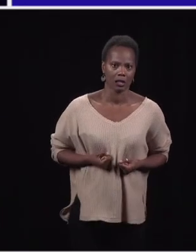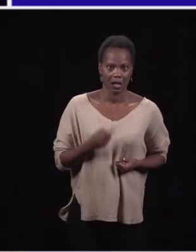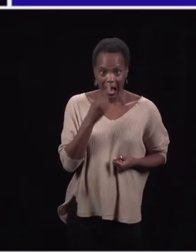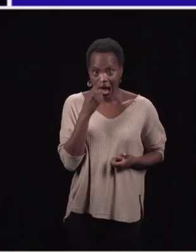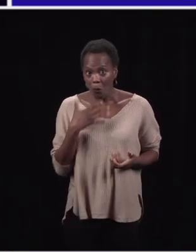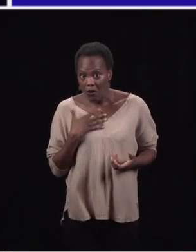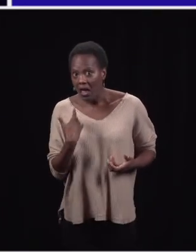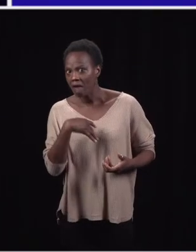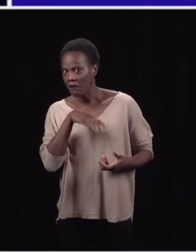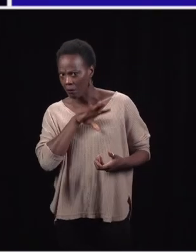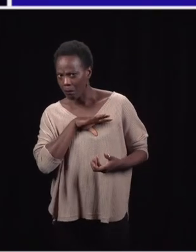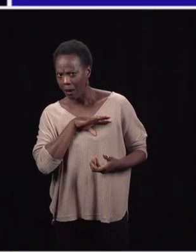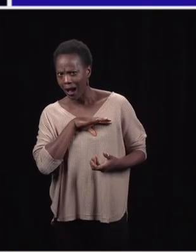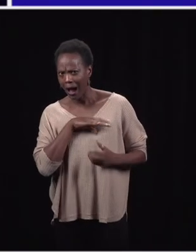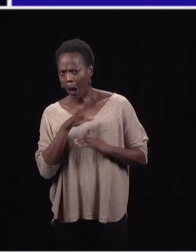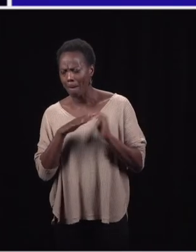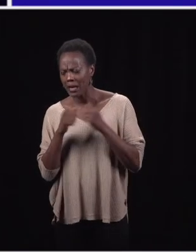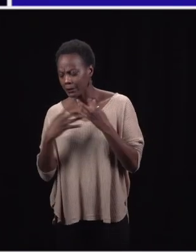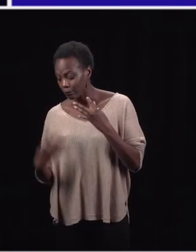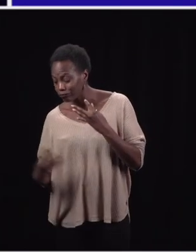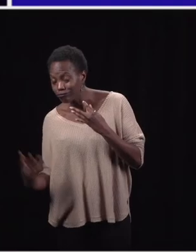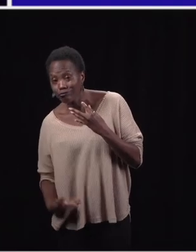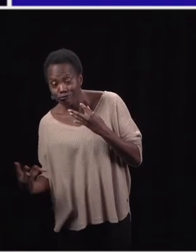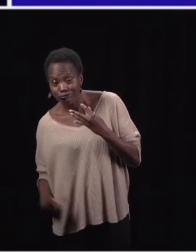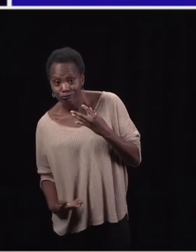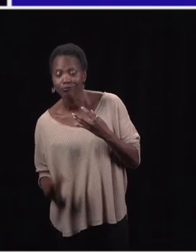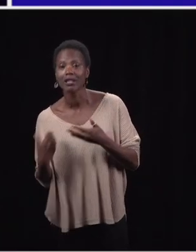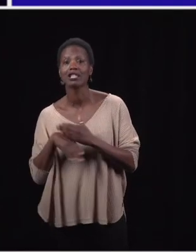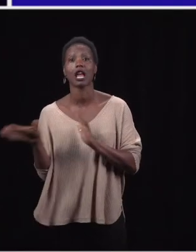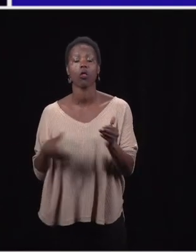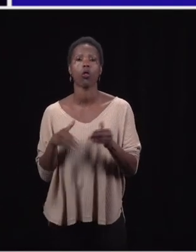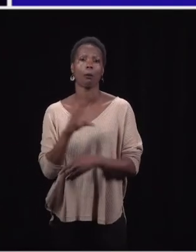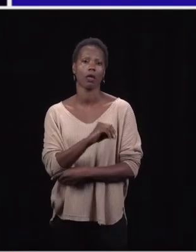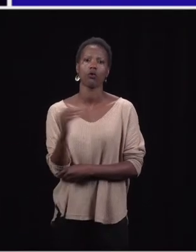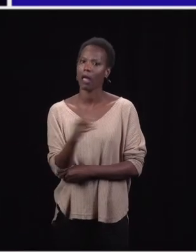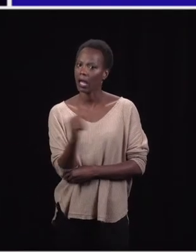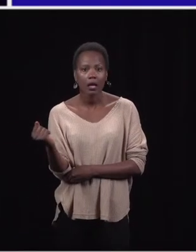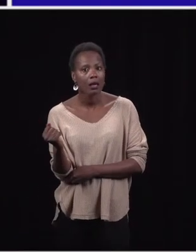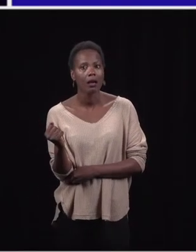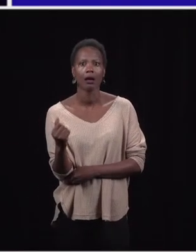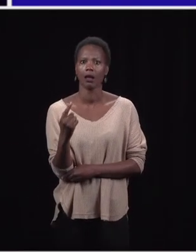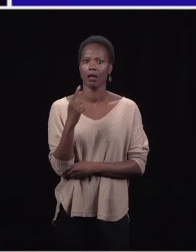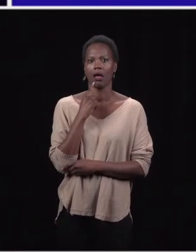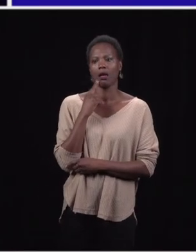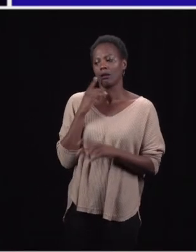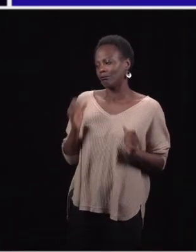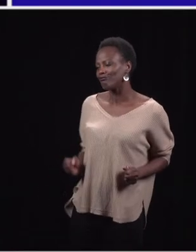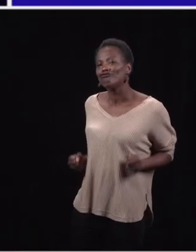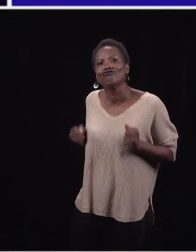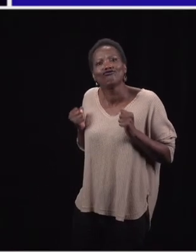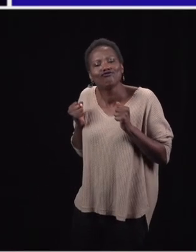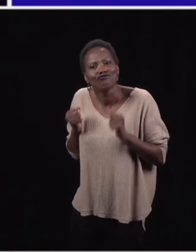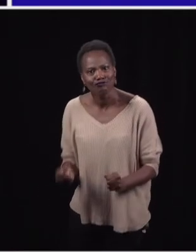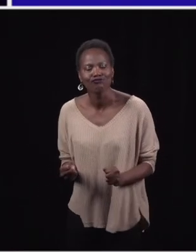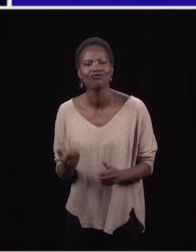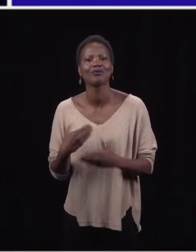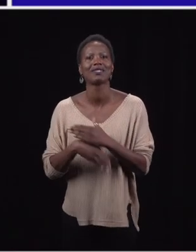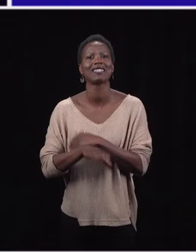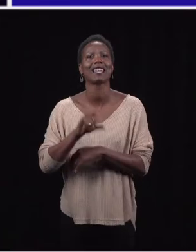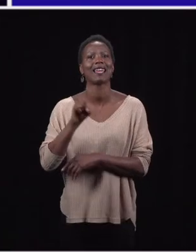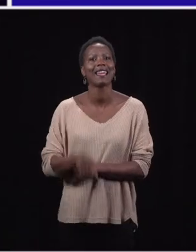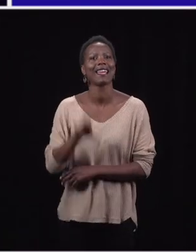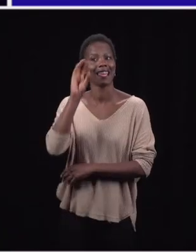opportunités la multitude de métiers qui existent dans le numérique et bien que s'investir au niveau de déclic numérique